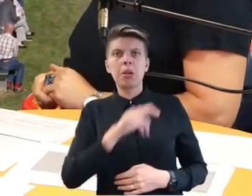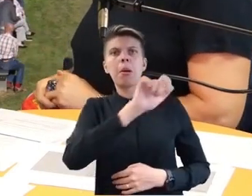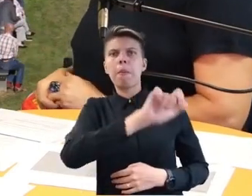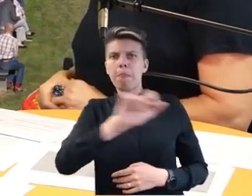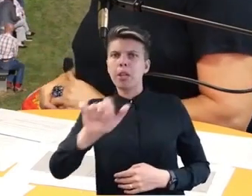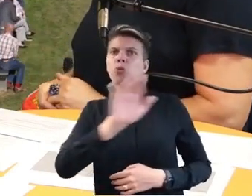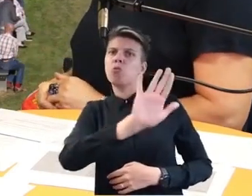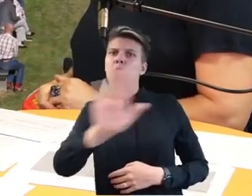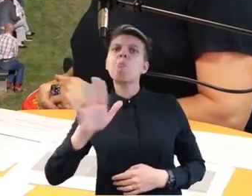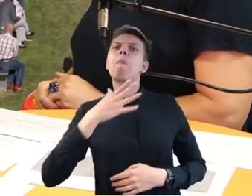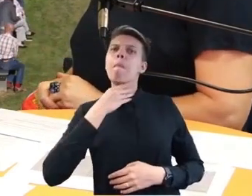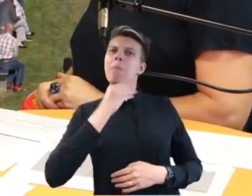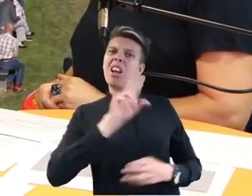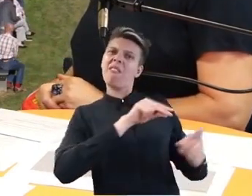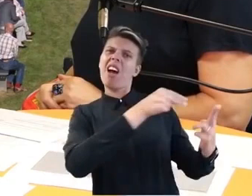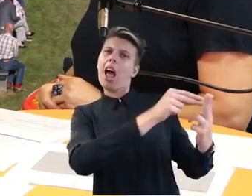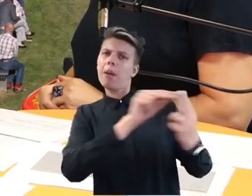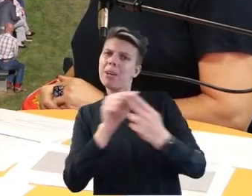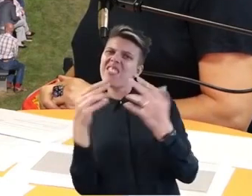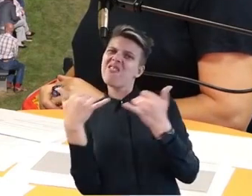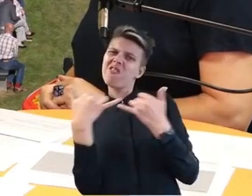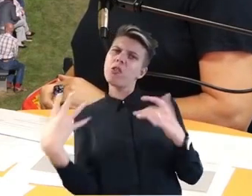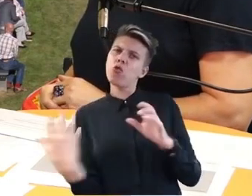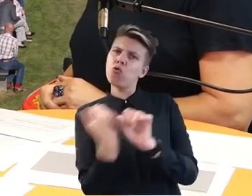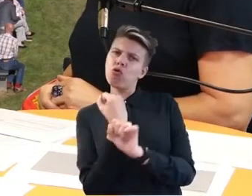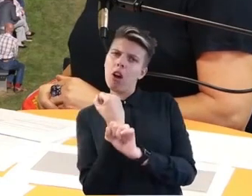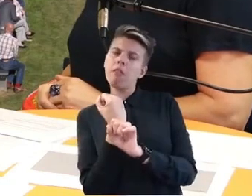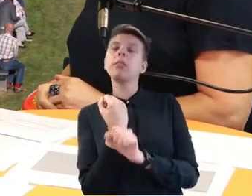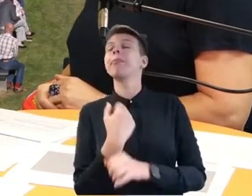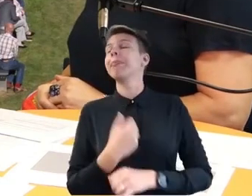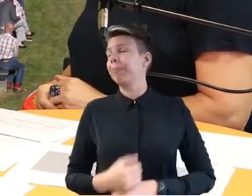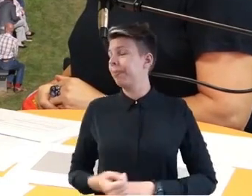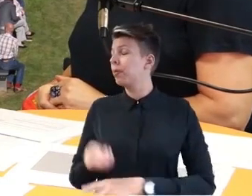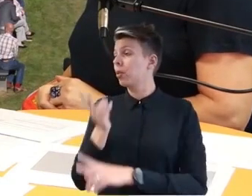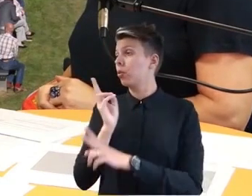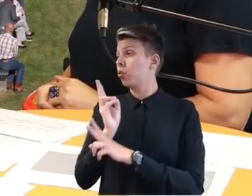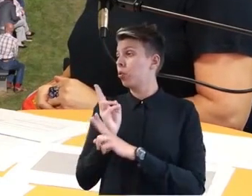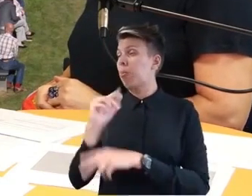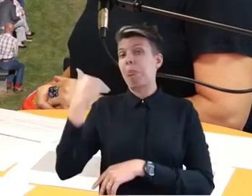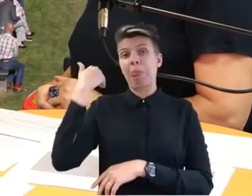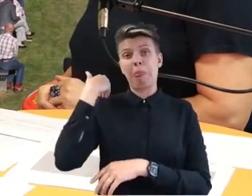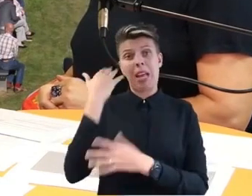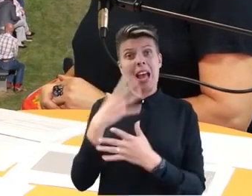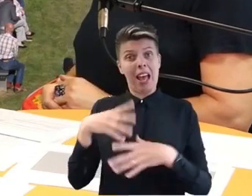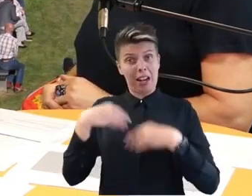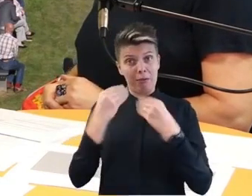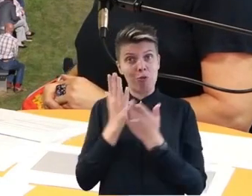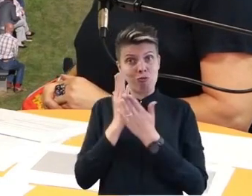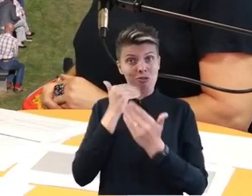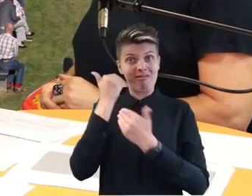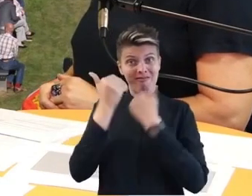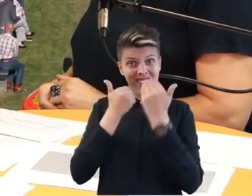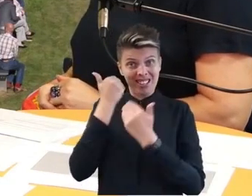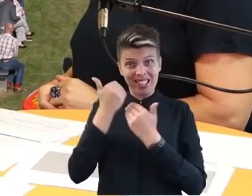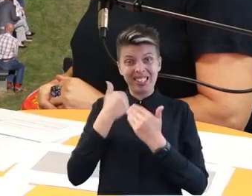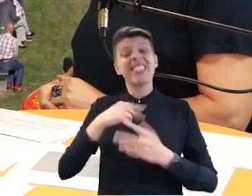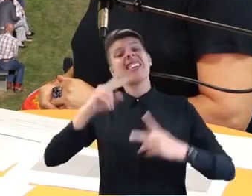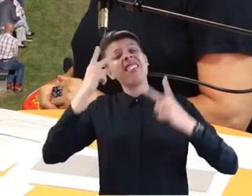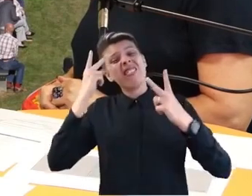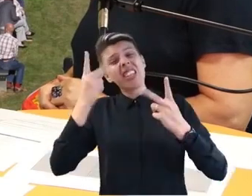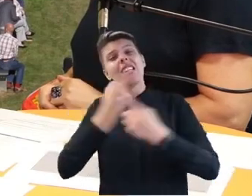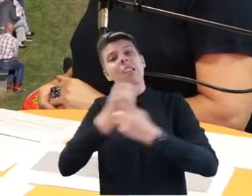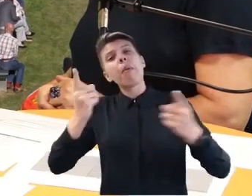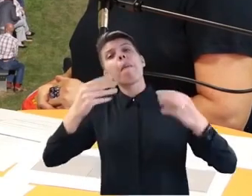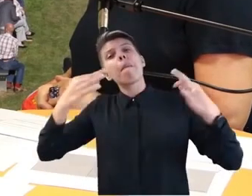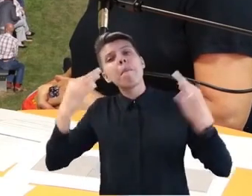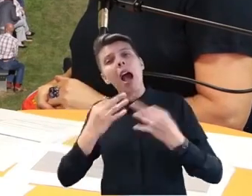decken ja einmal natürlich wie anfangs schon gesagt ist es ganz wichtig informationen anzubieten weil